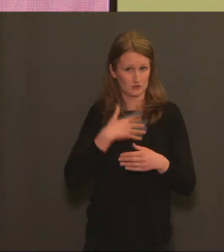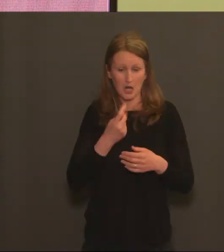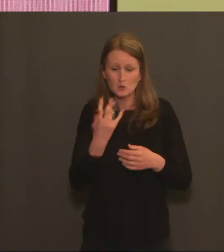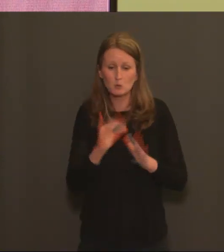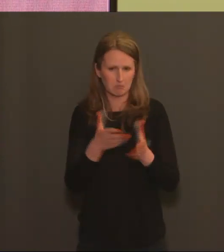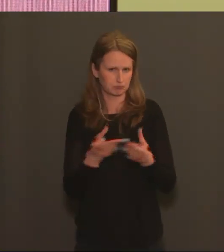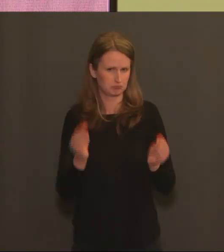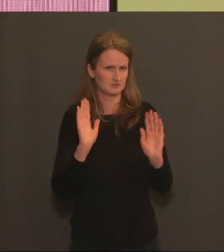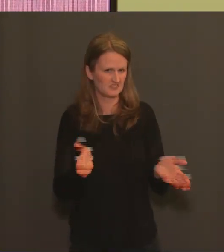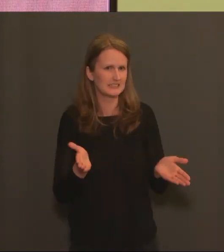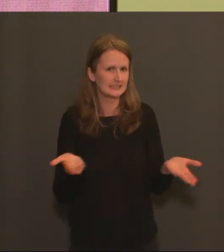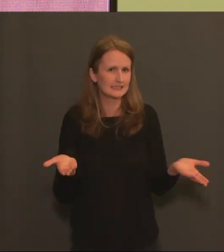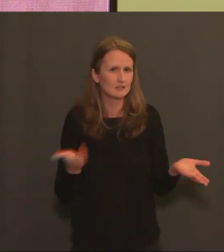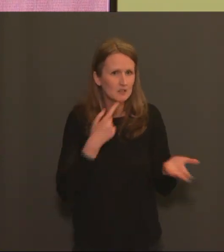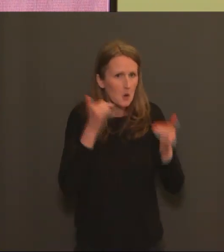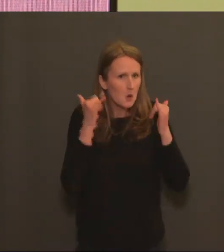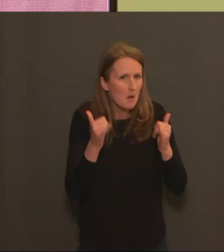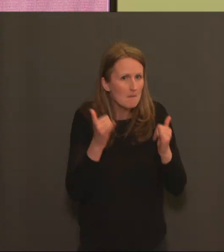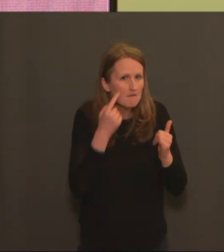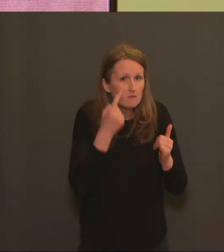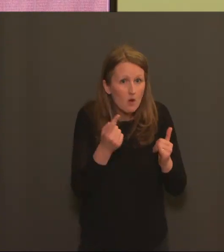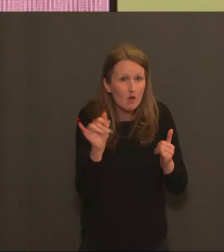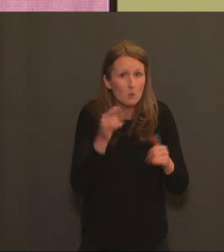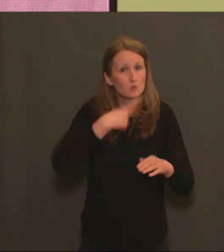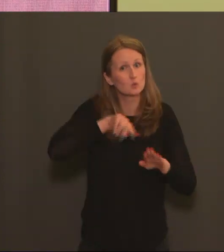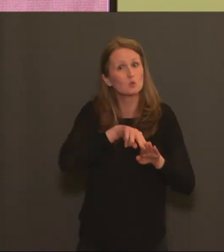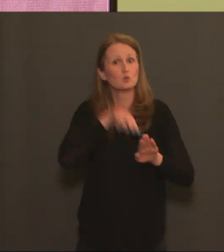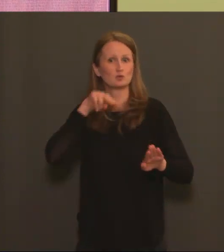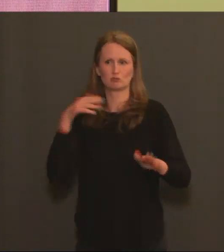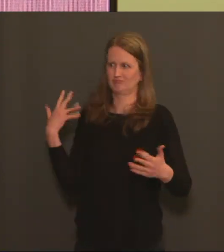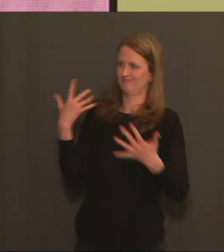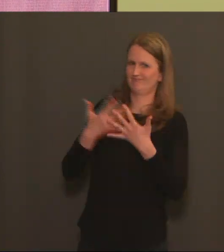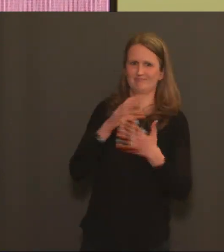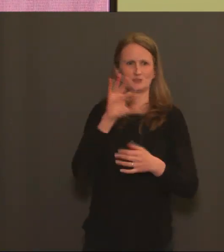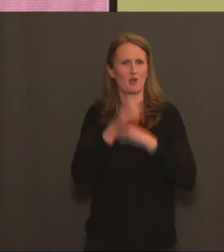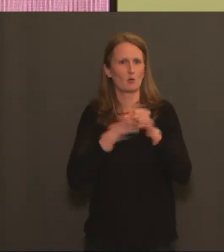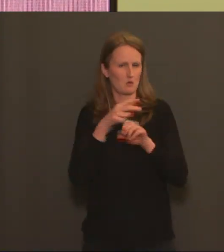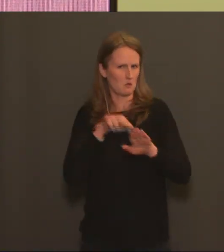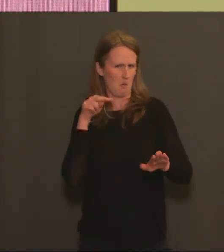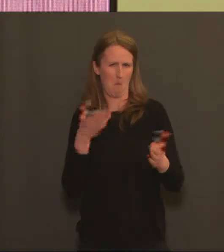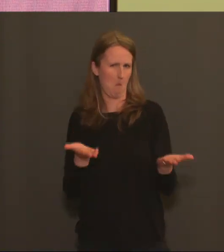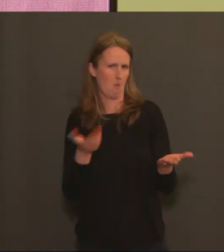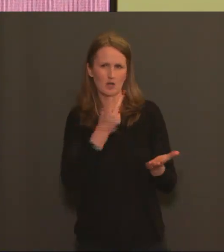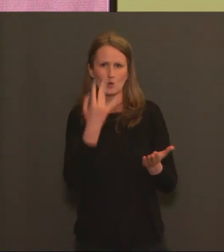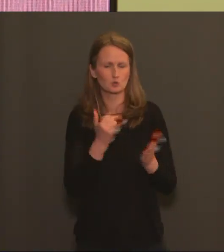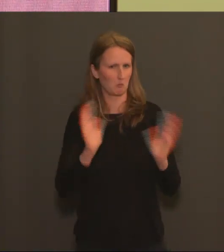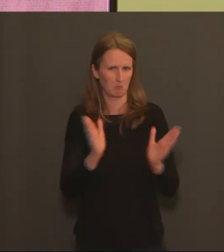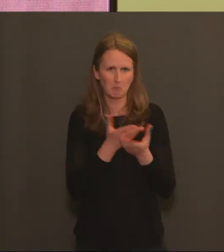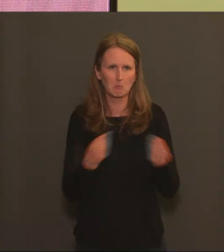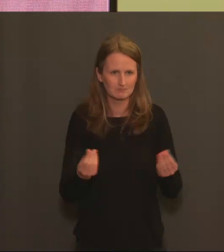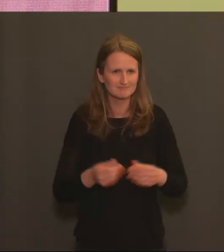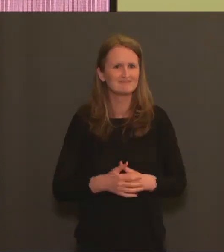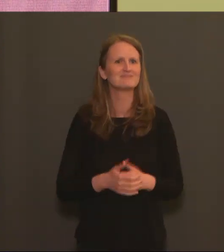puisque actuellement, au début mars, il y a plus de 300 millions de personnes de par le monde qui ont reçu des